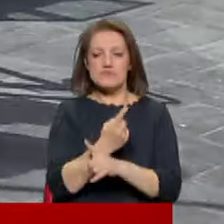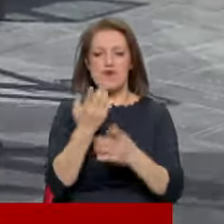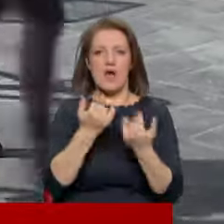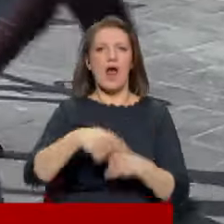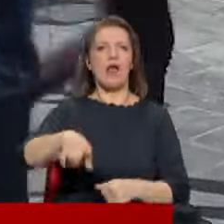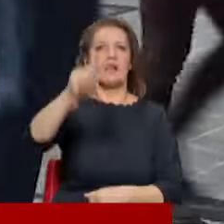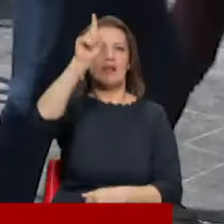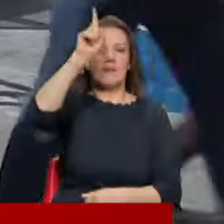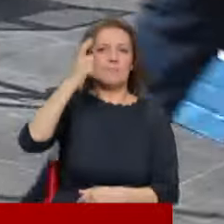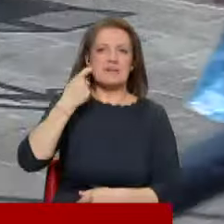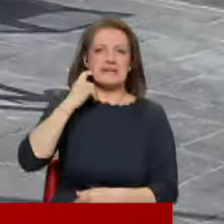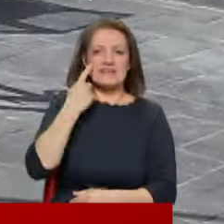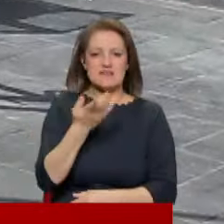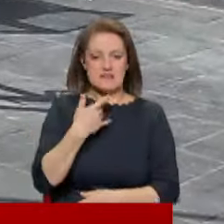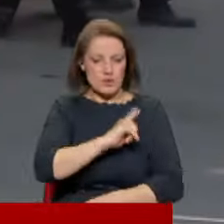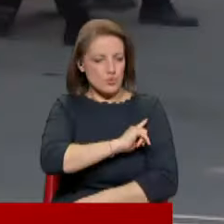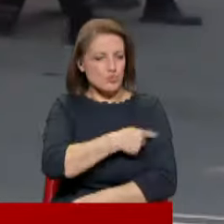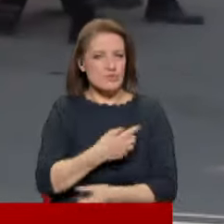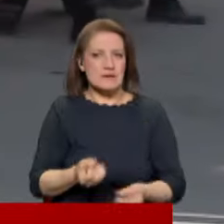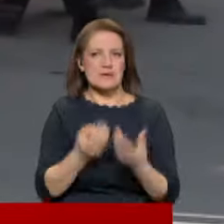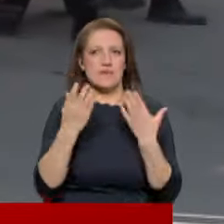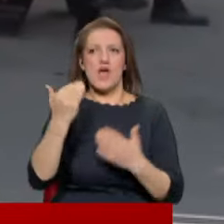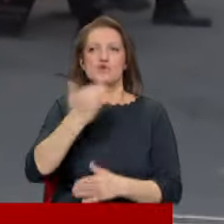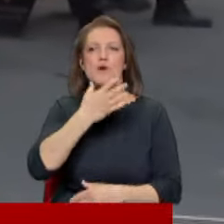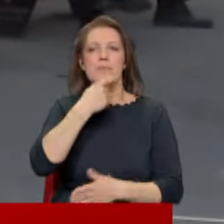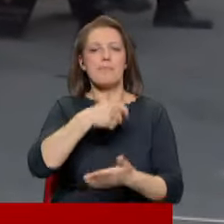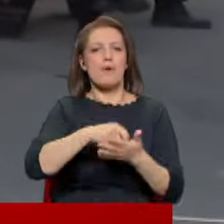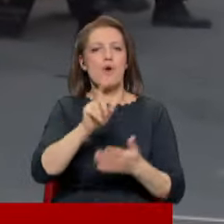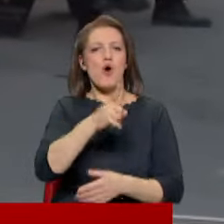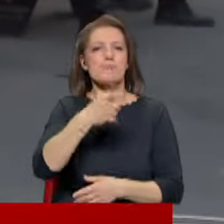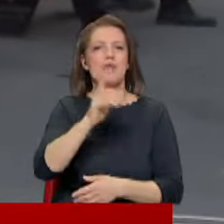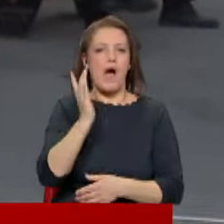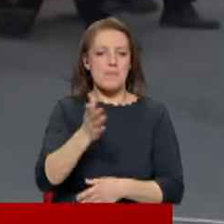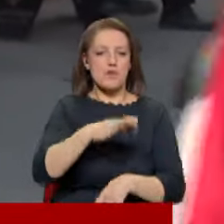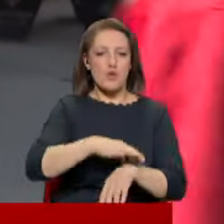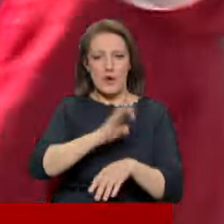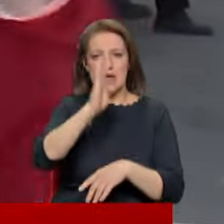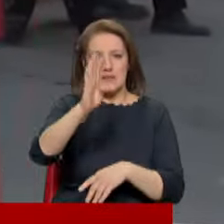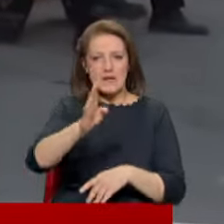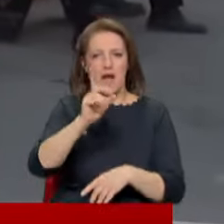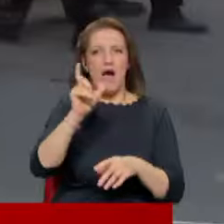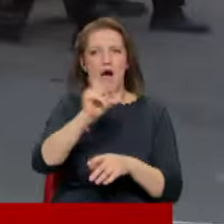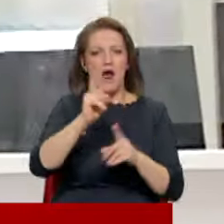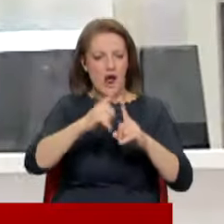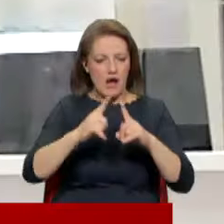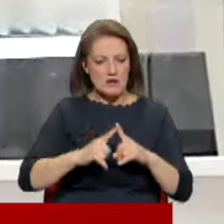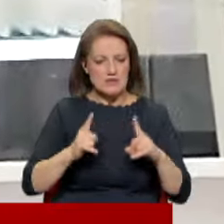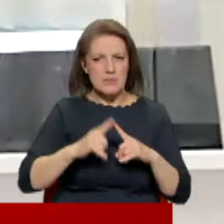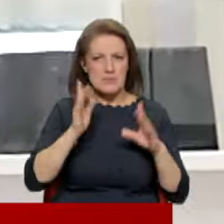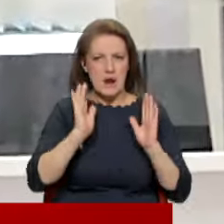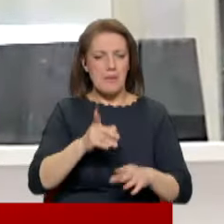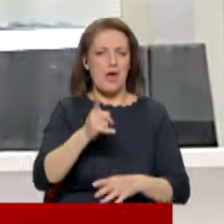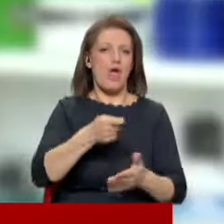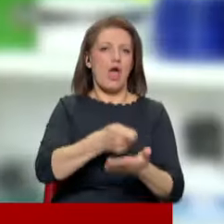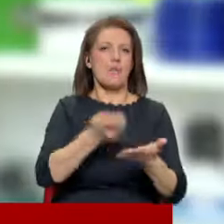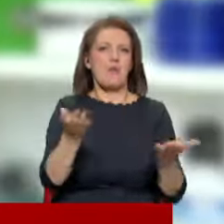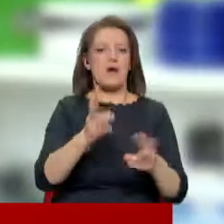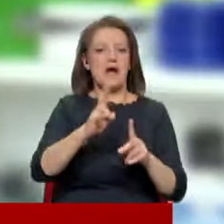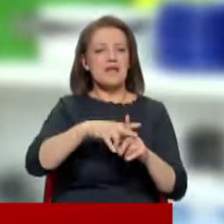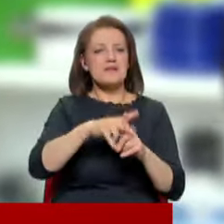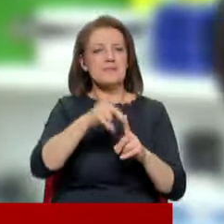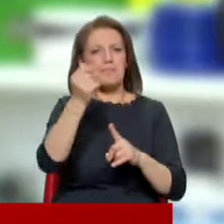Allah'ın patatesine gücümüz yetmiyor. En düşük emekli maaşı 10 bin lira ama doktora gittikleri aylarda hesaplarına o kadar bile yatmıyor. Çünkü ilaç